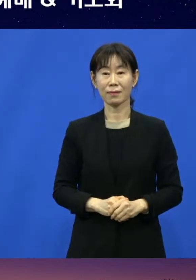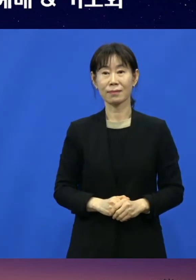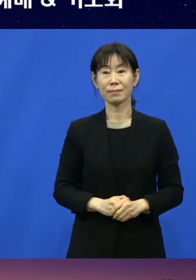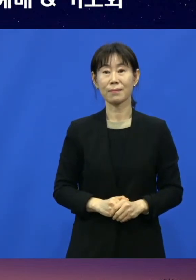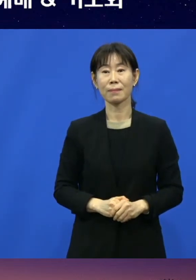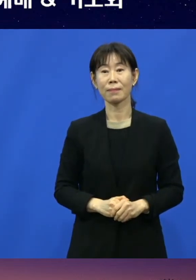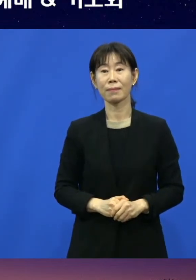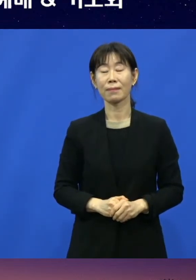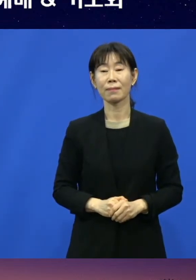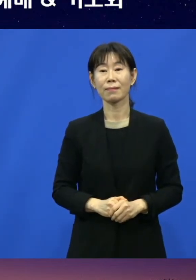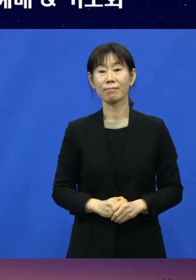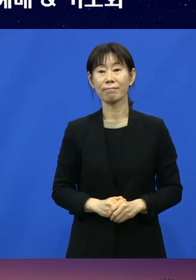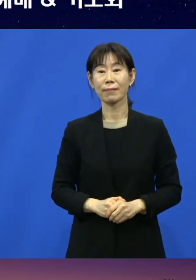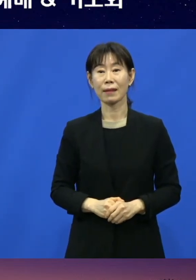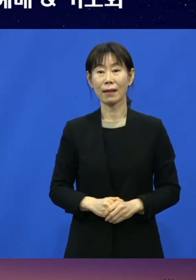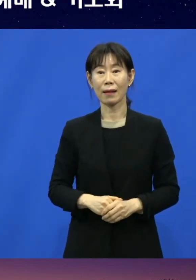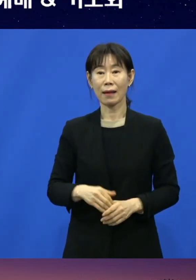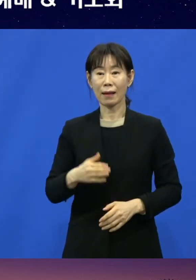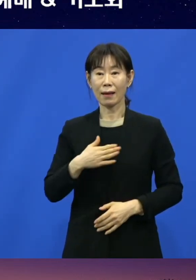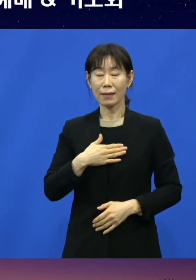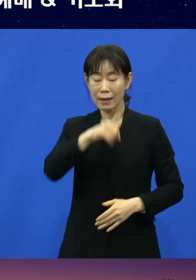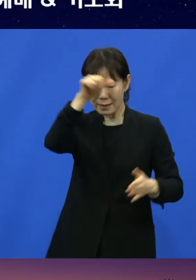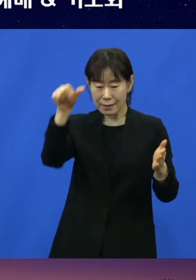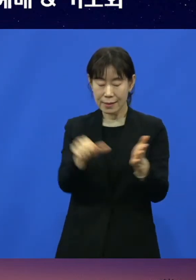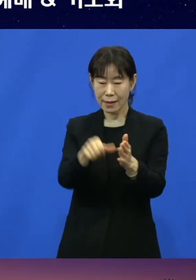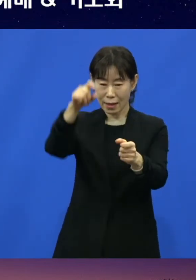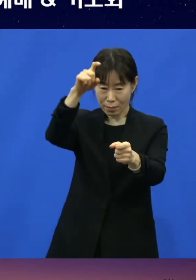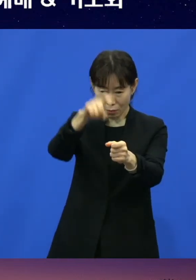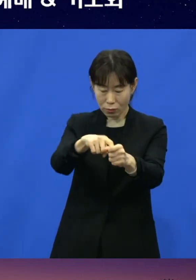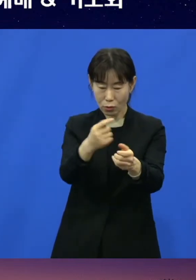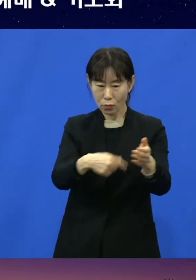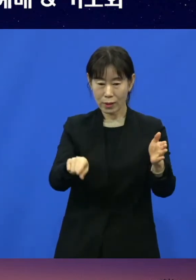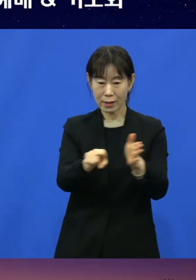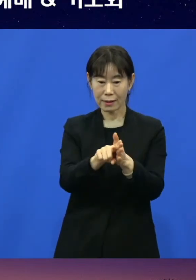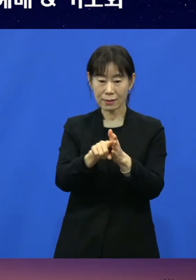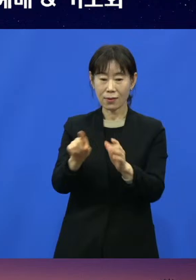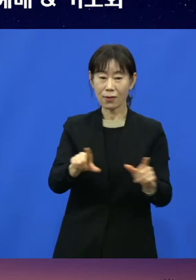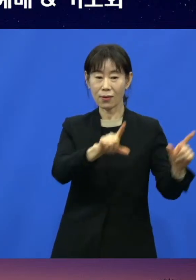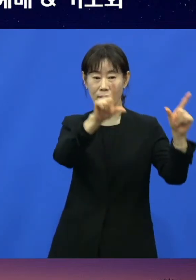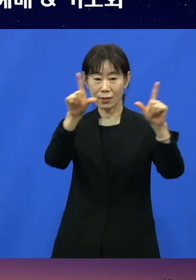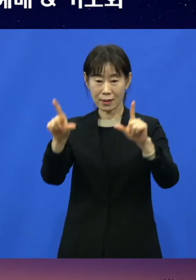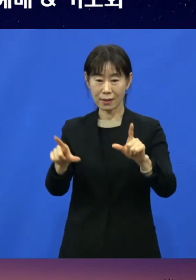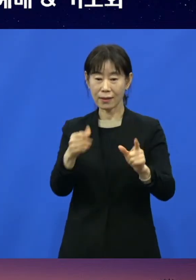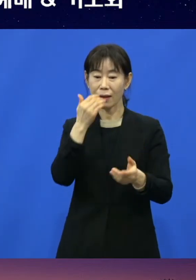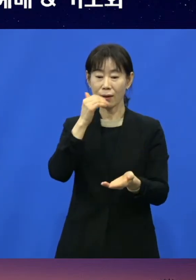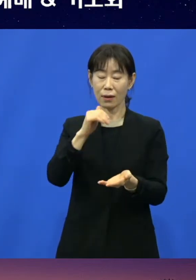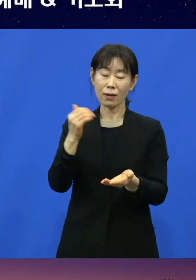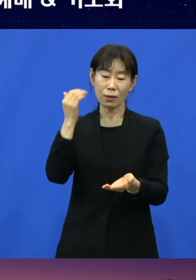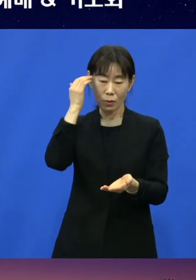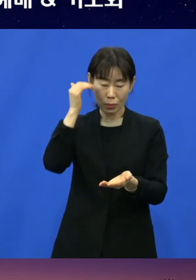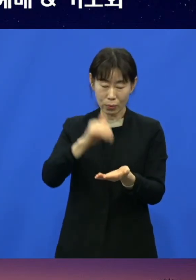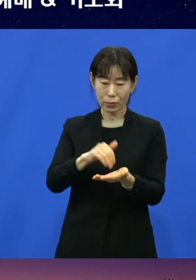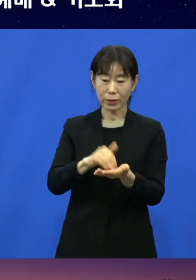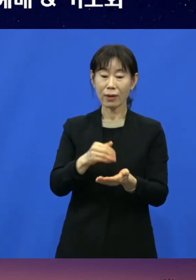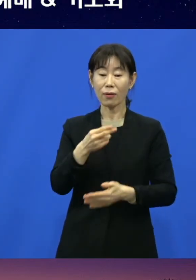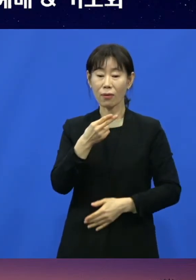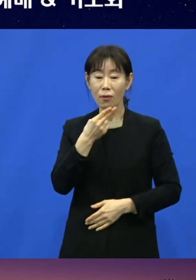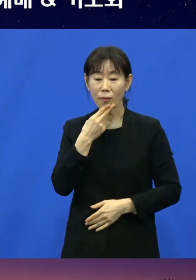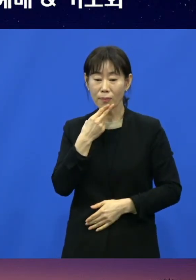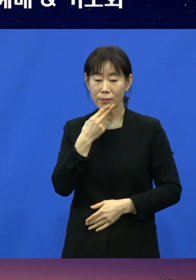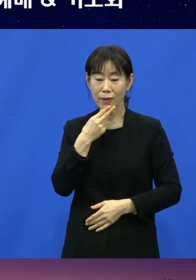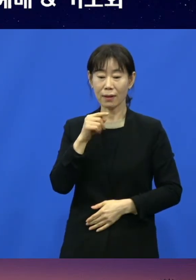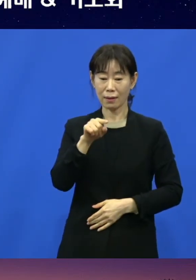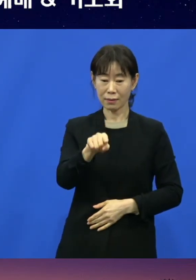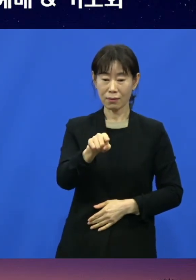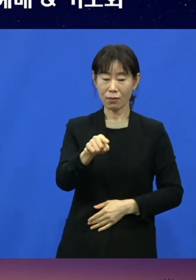이걸 위해서라면 내 모든 것 다 바쳐도 후회가 없겠네라고 하는 이 마음이 찾아올